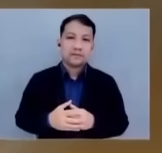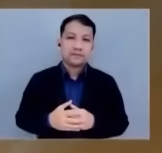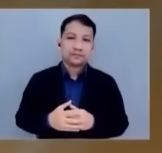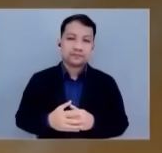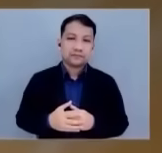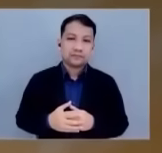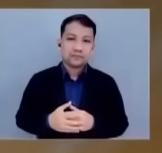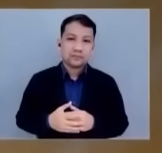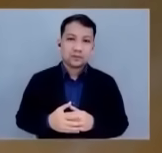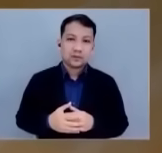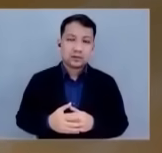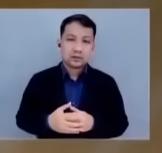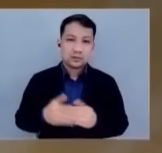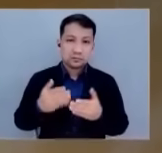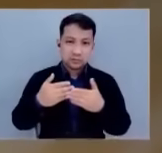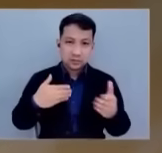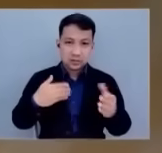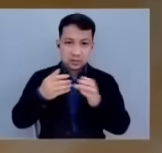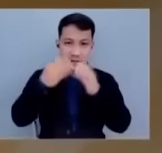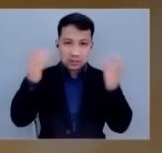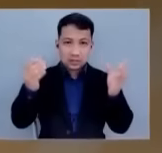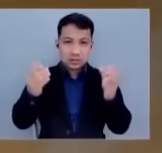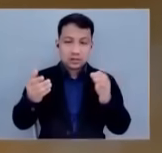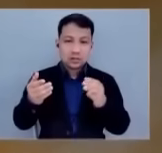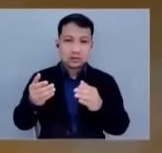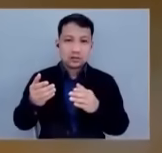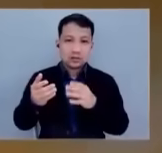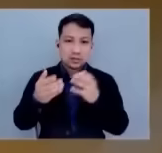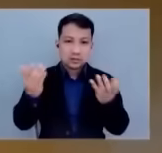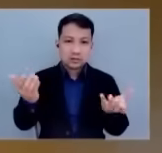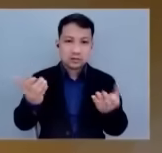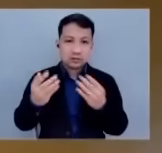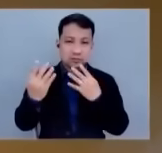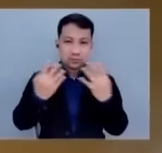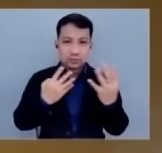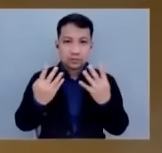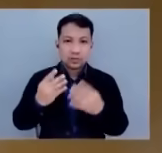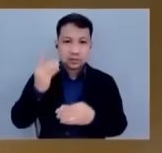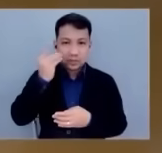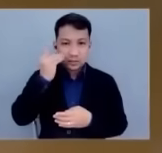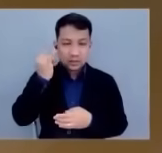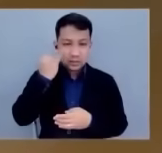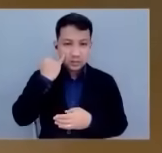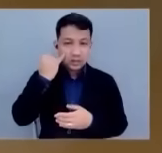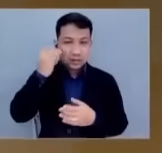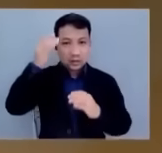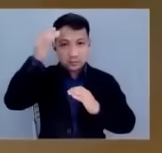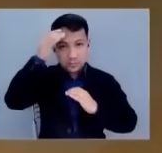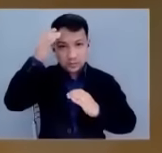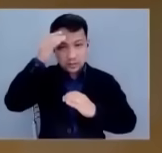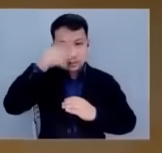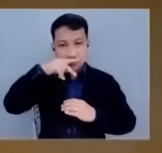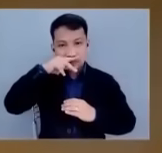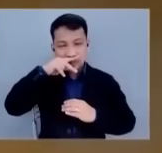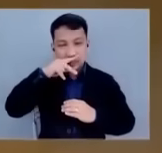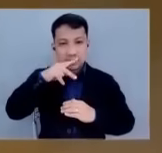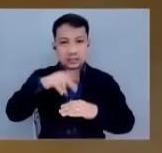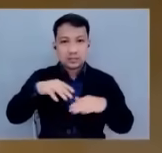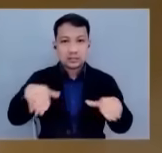Bago ang celebration na ito, nauna nang nag-celebrate ng birthday si DJ kasama ang mga cancer kids ng Child